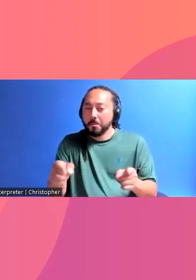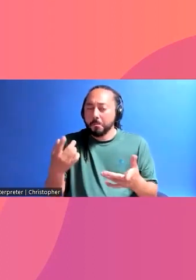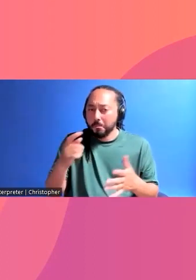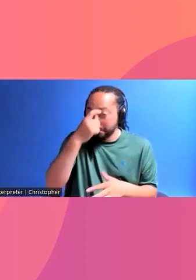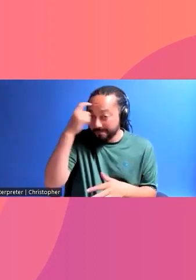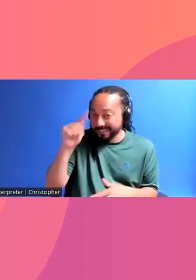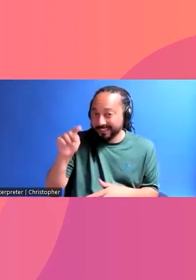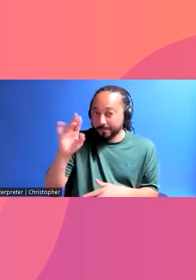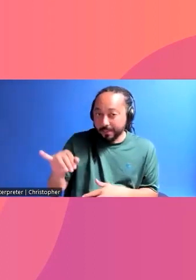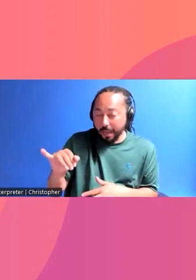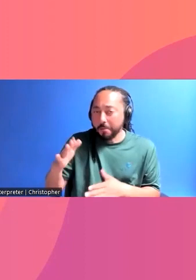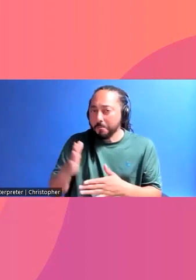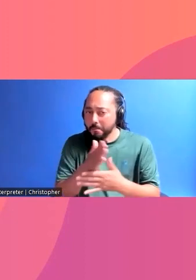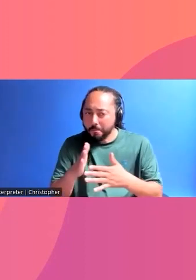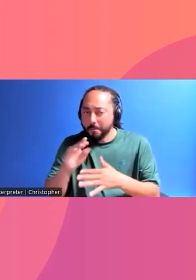études incluaient